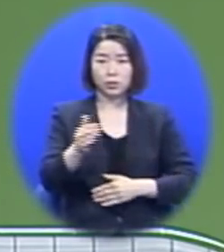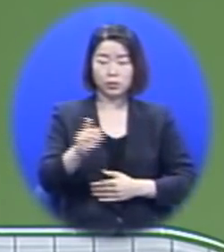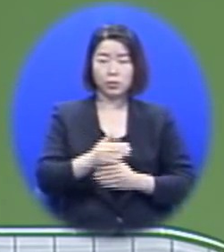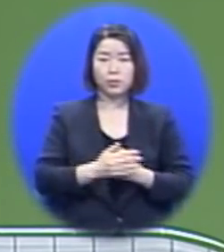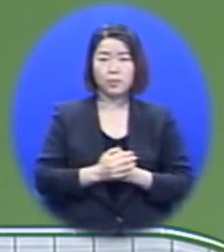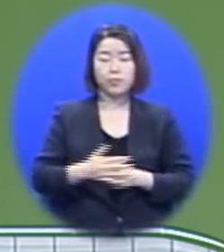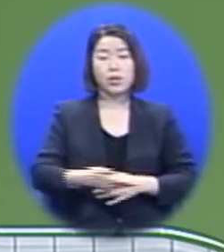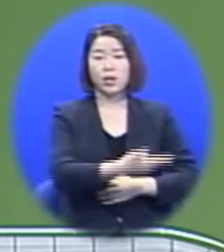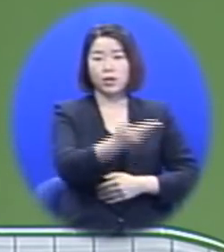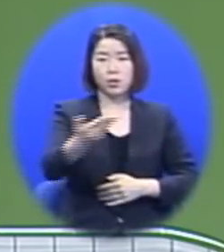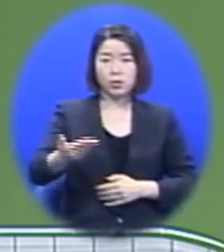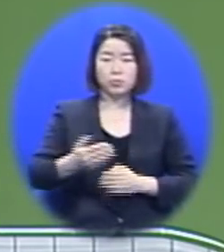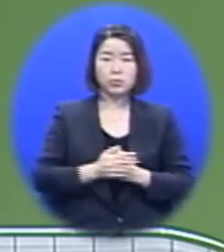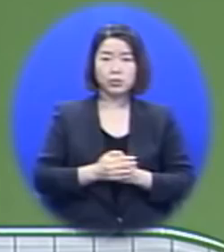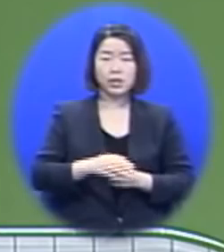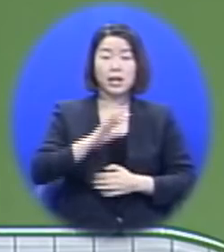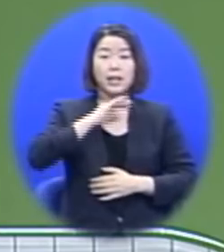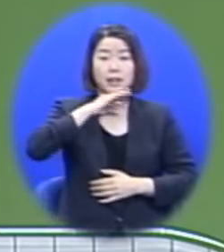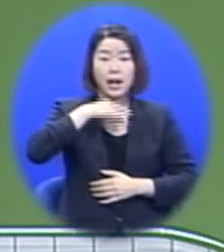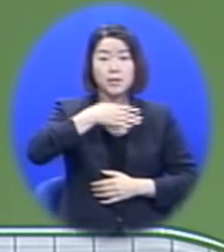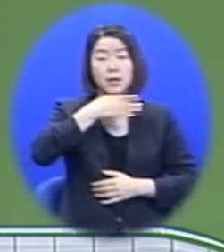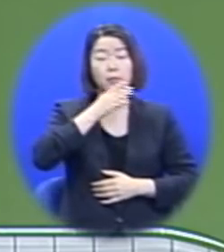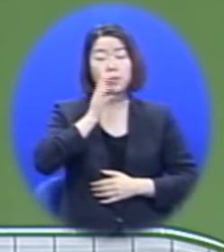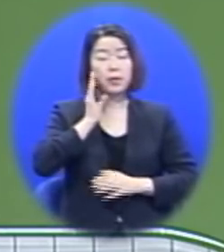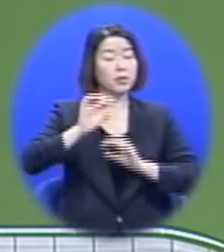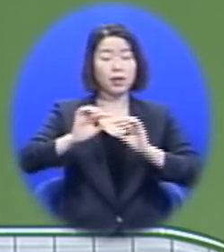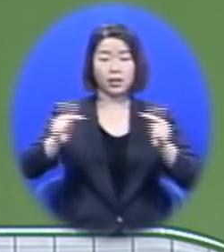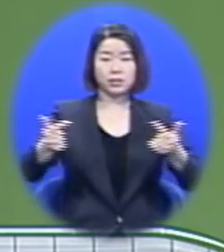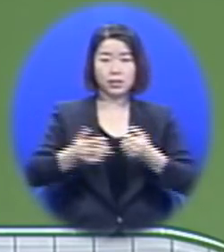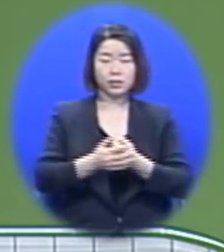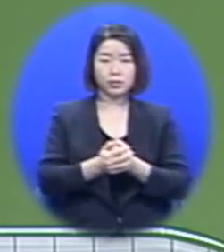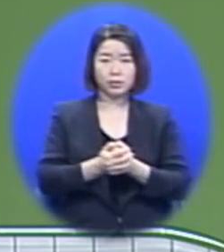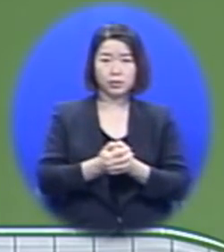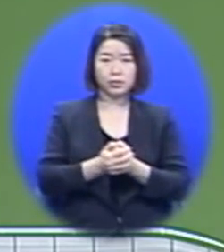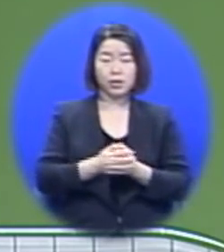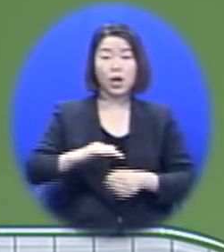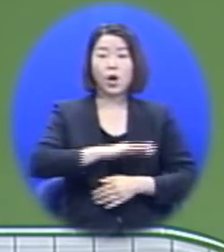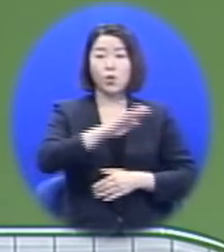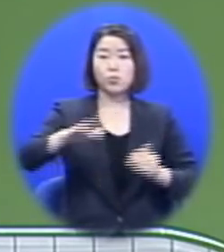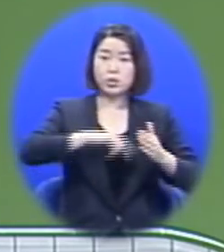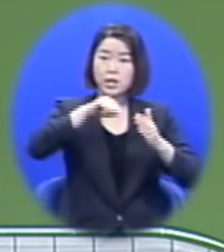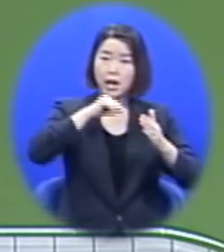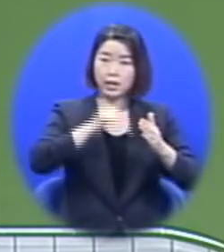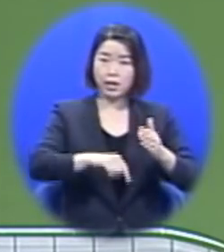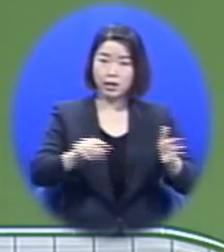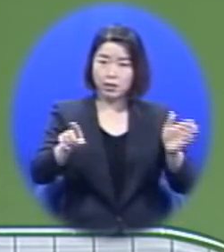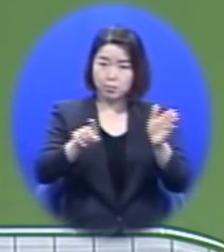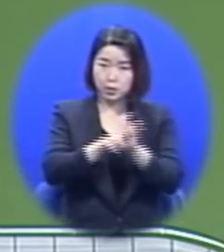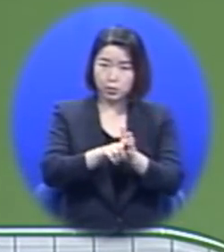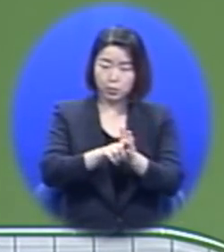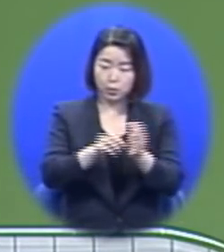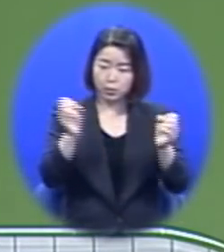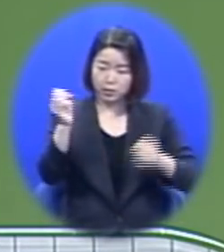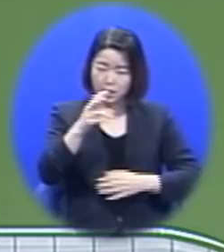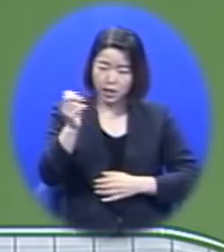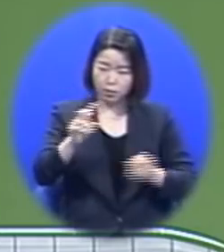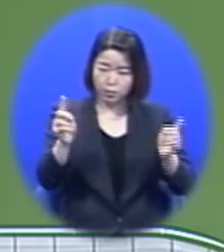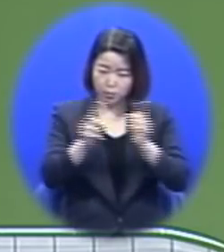여러분 나이만 드는 거 아닙니다. 우리 안에 믿음도 자꾸 변화되어